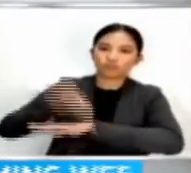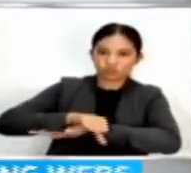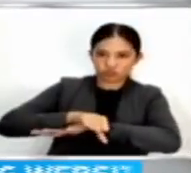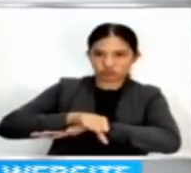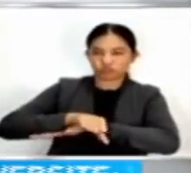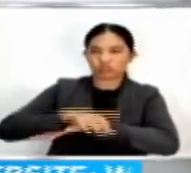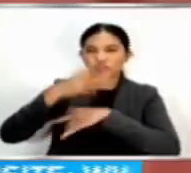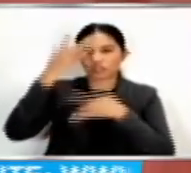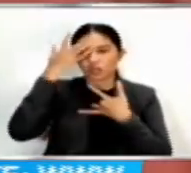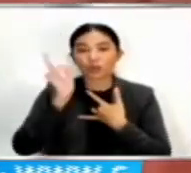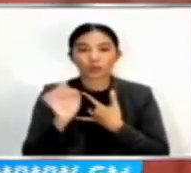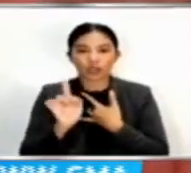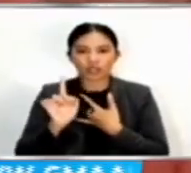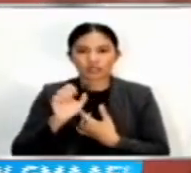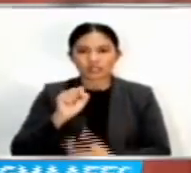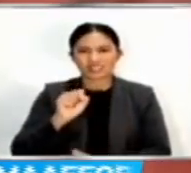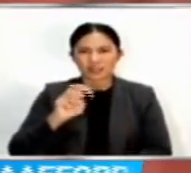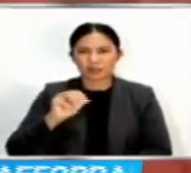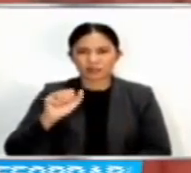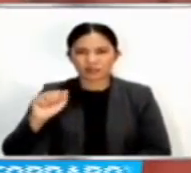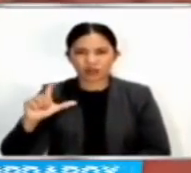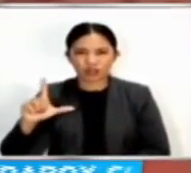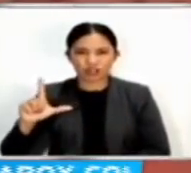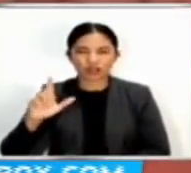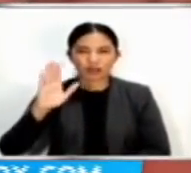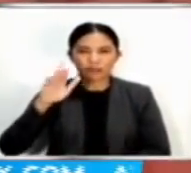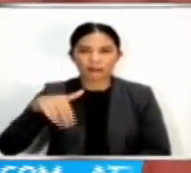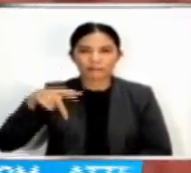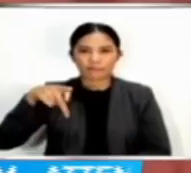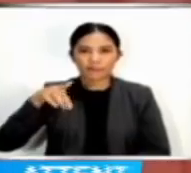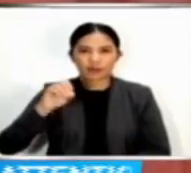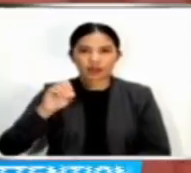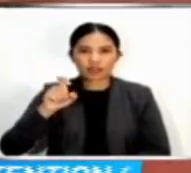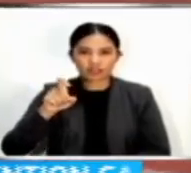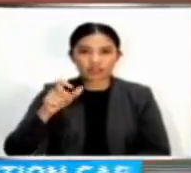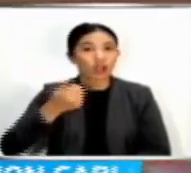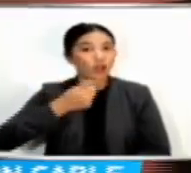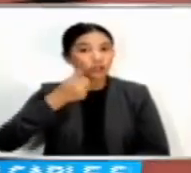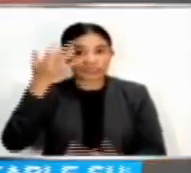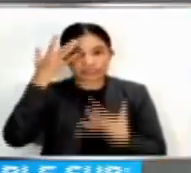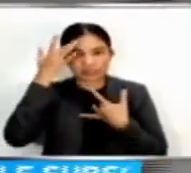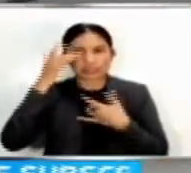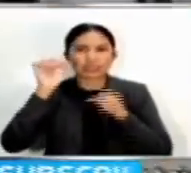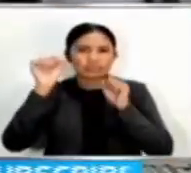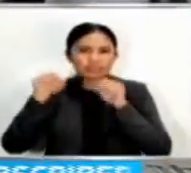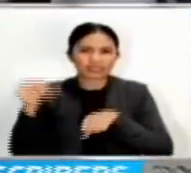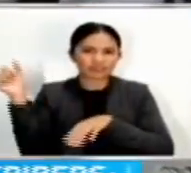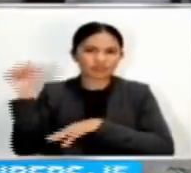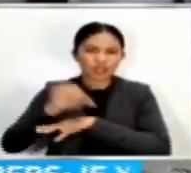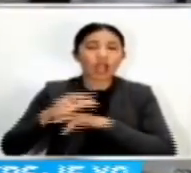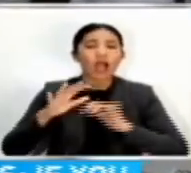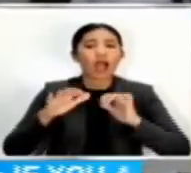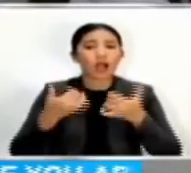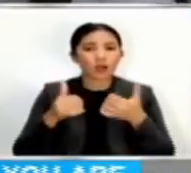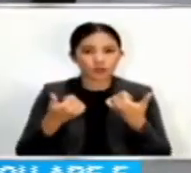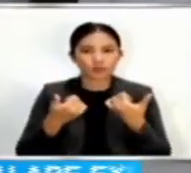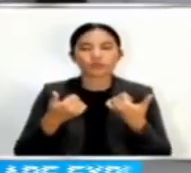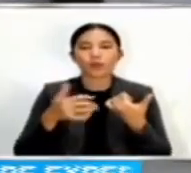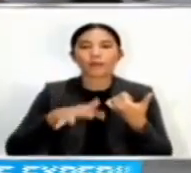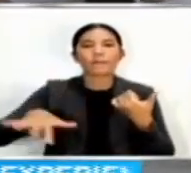will be other diseases na pwede natin tanggalin through mass vaccination campaigns.